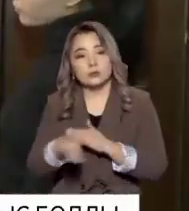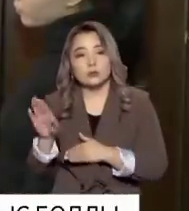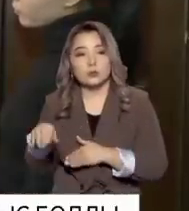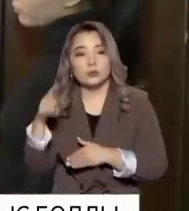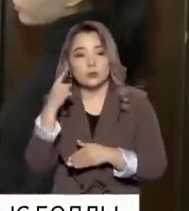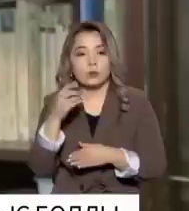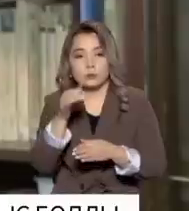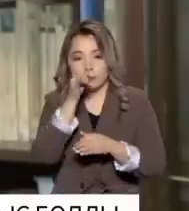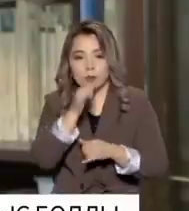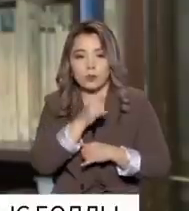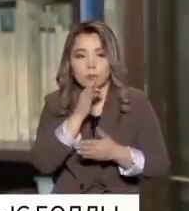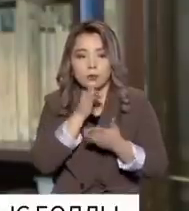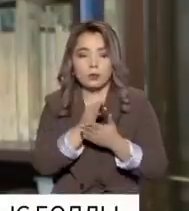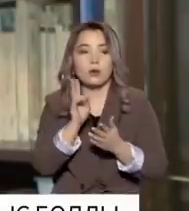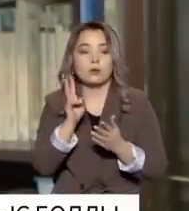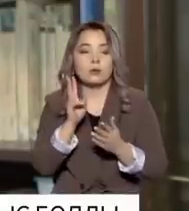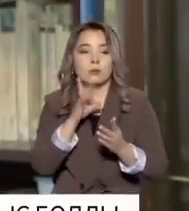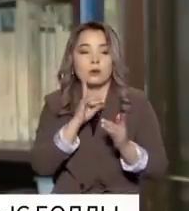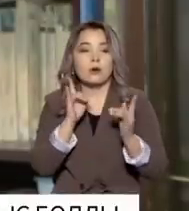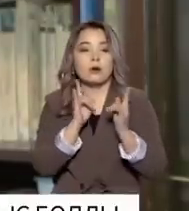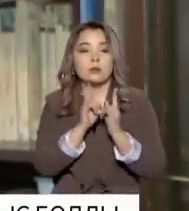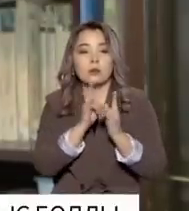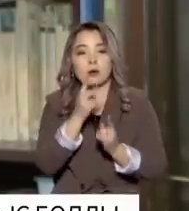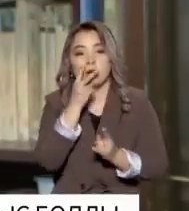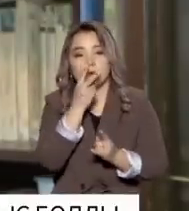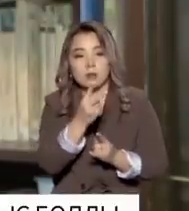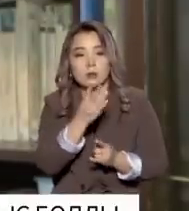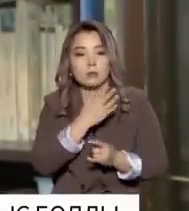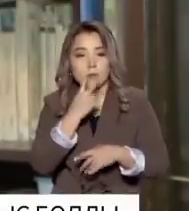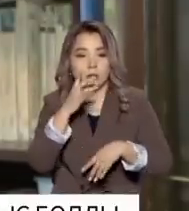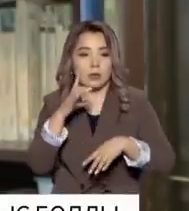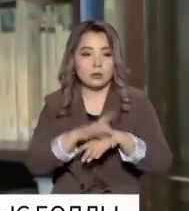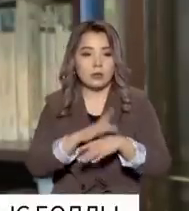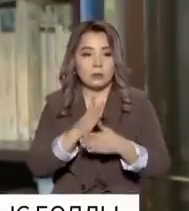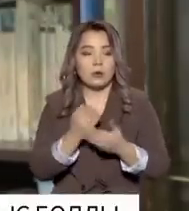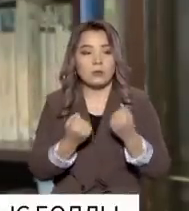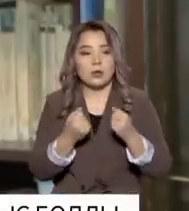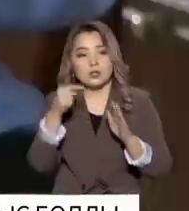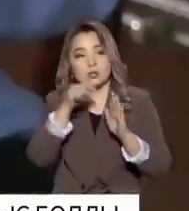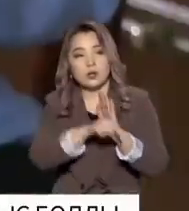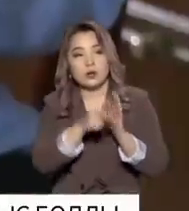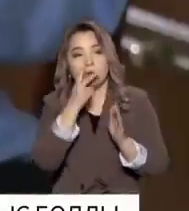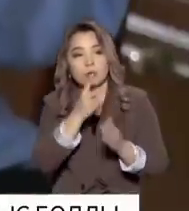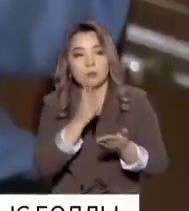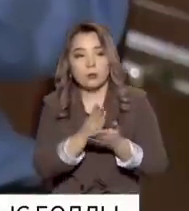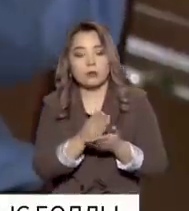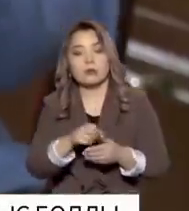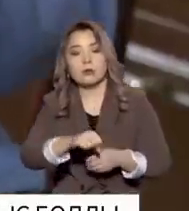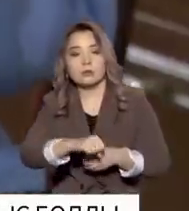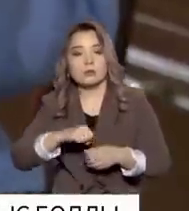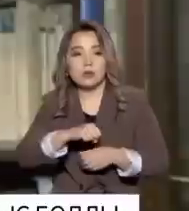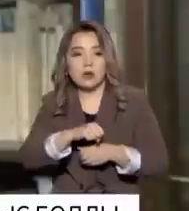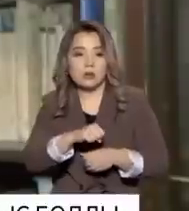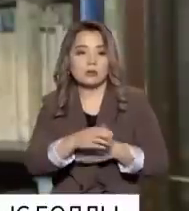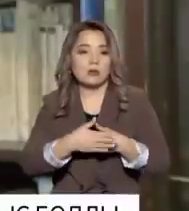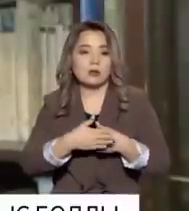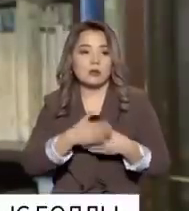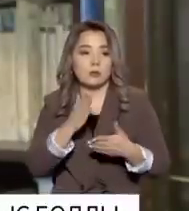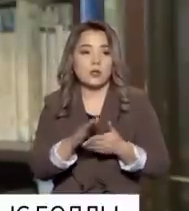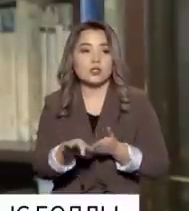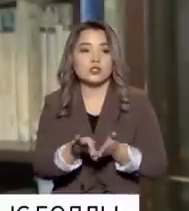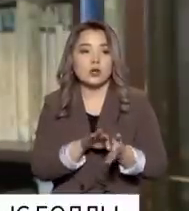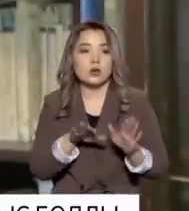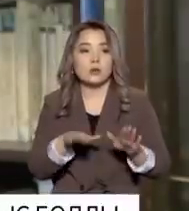біз жүргізбейді депті. Терезеден біреу қарады дейді, бізді көріп қойды дейді машинаның терезесінен қарап. Тартқылай бастады жұлқылап. Сразу